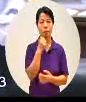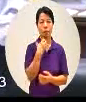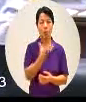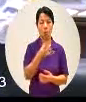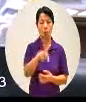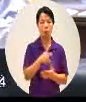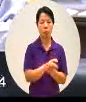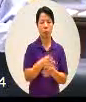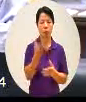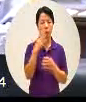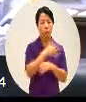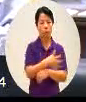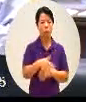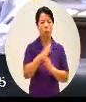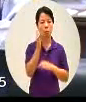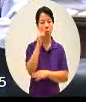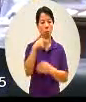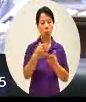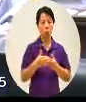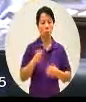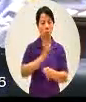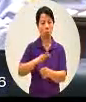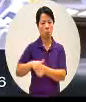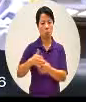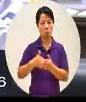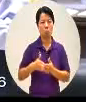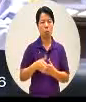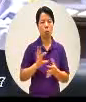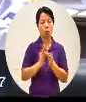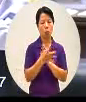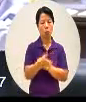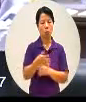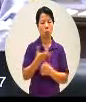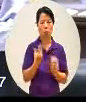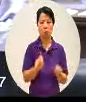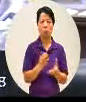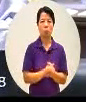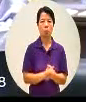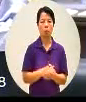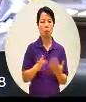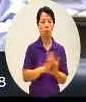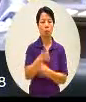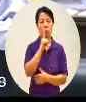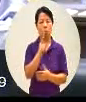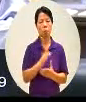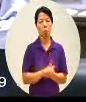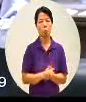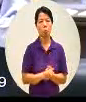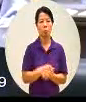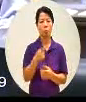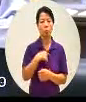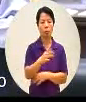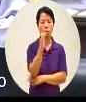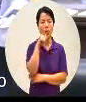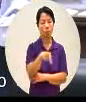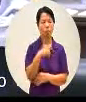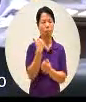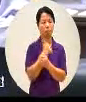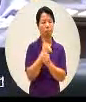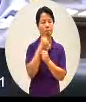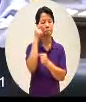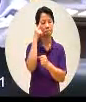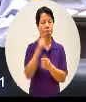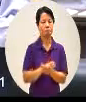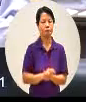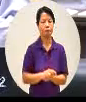讲要甲空空空空到尽，啊，到底为什么不空？人外口拢讲安怎话，讲啊，这个政治考量啊，